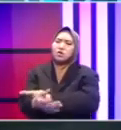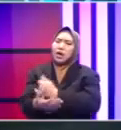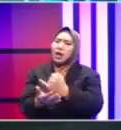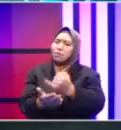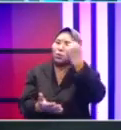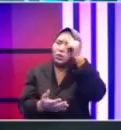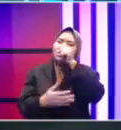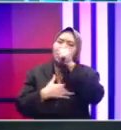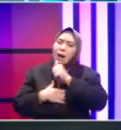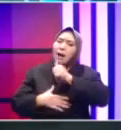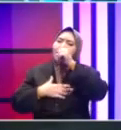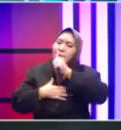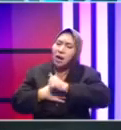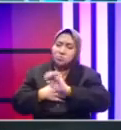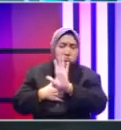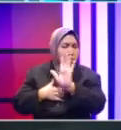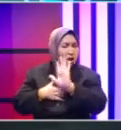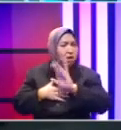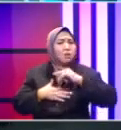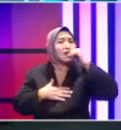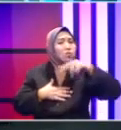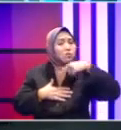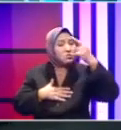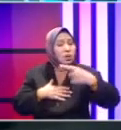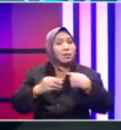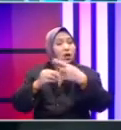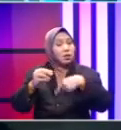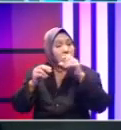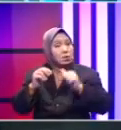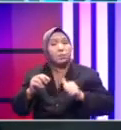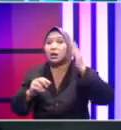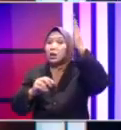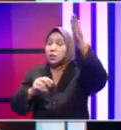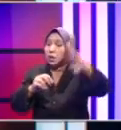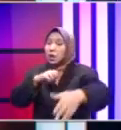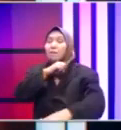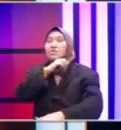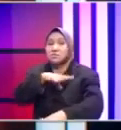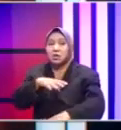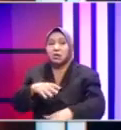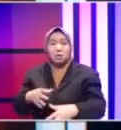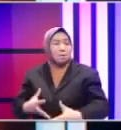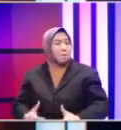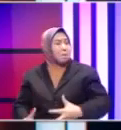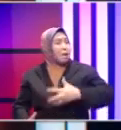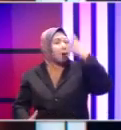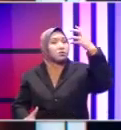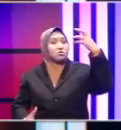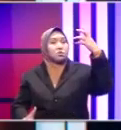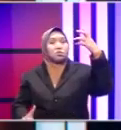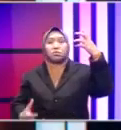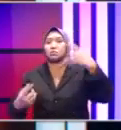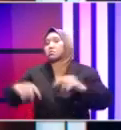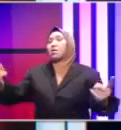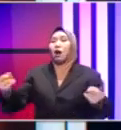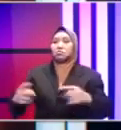kesabaran Masya Allah jangan mengucapkan Bende yang manis sampai ke satu masih kamu akan menyesal sekarang jadi Ustaz marah sangat tolakan is